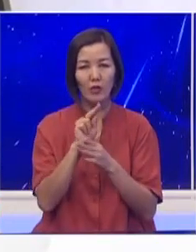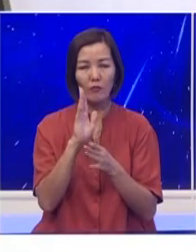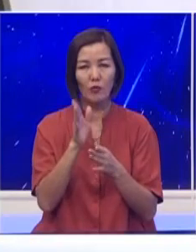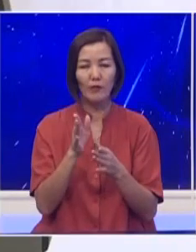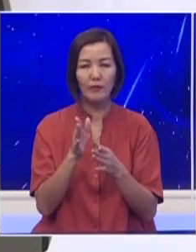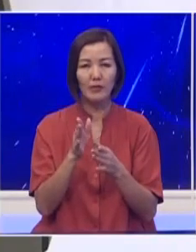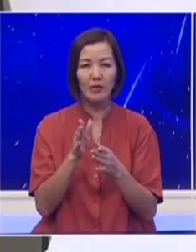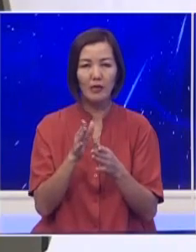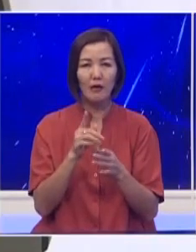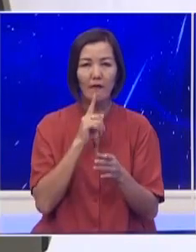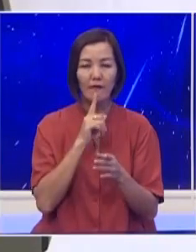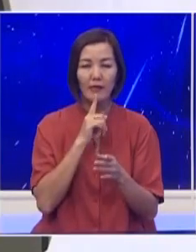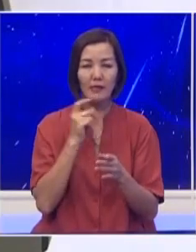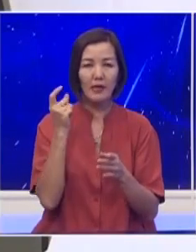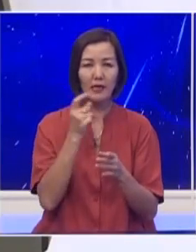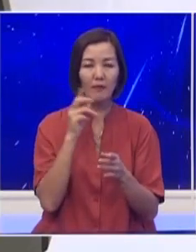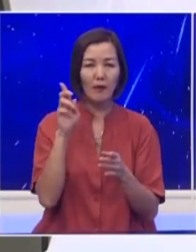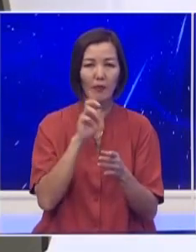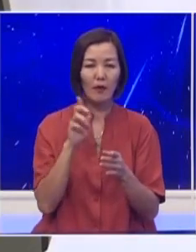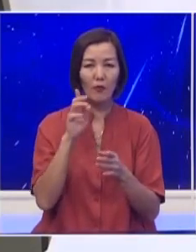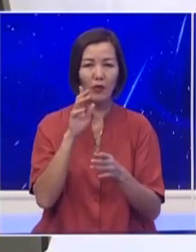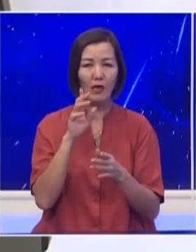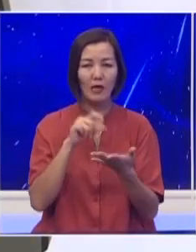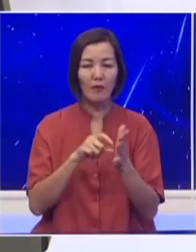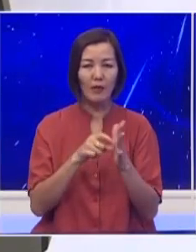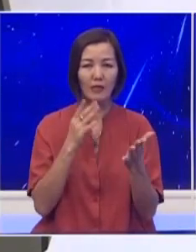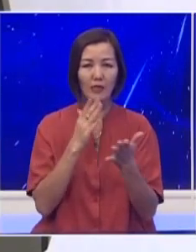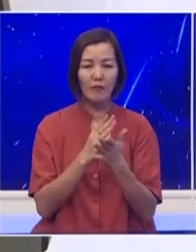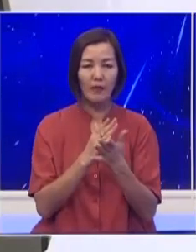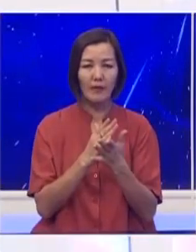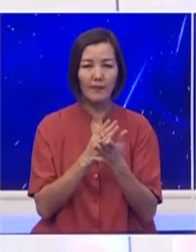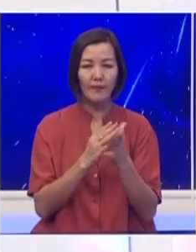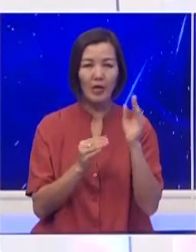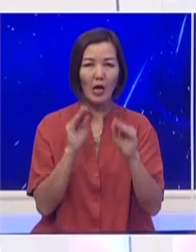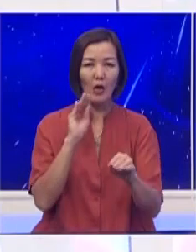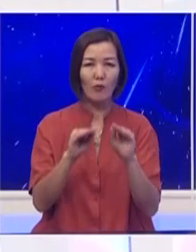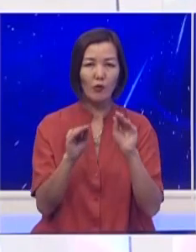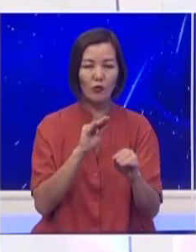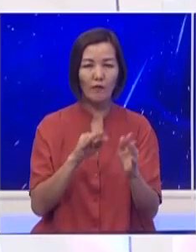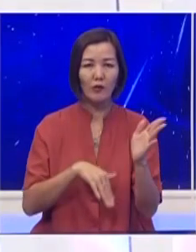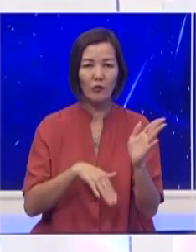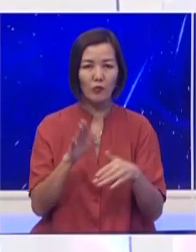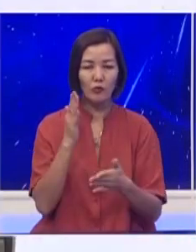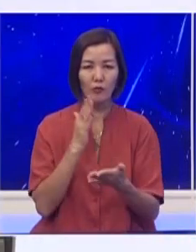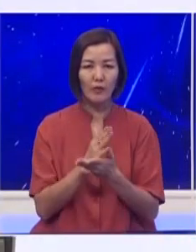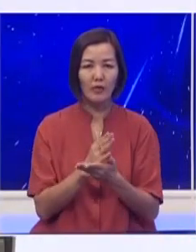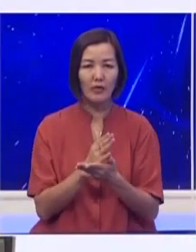химия, биология кабинеті бар, оның арнайы құралдармен жабдықталған, балаларға өте